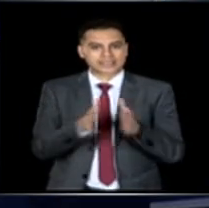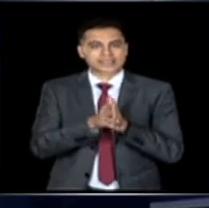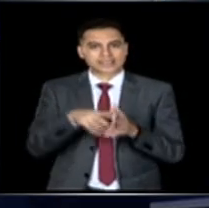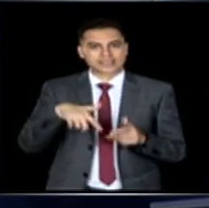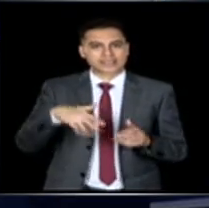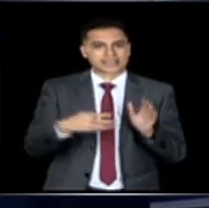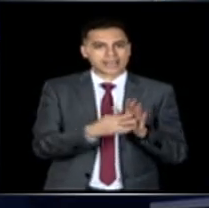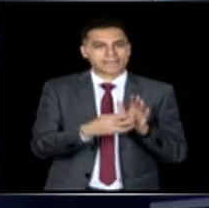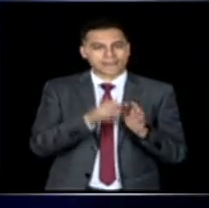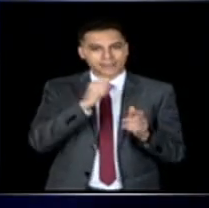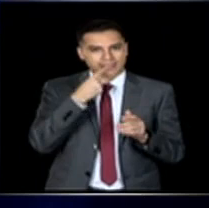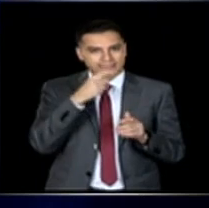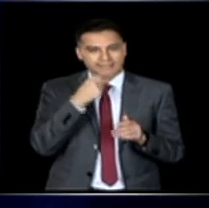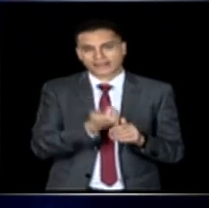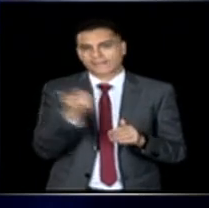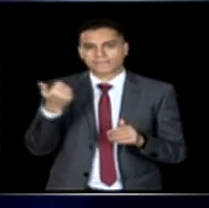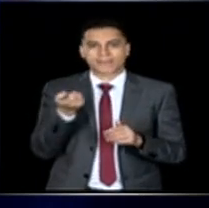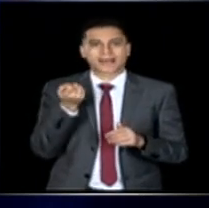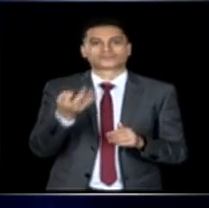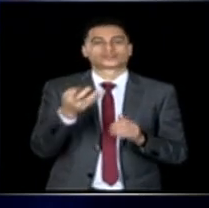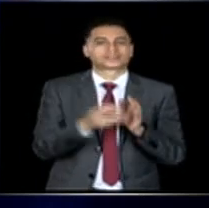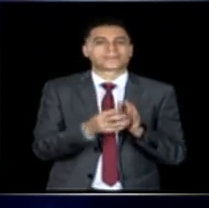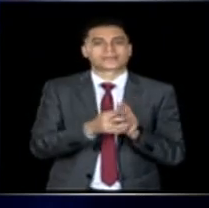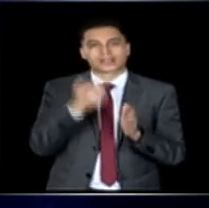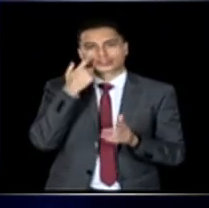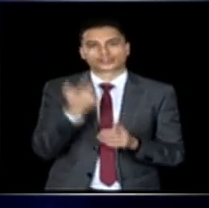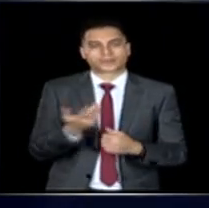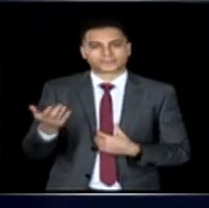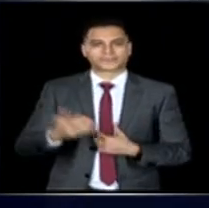اسكندرية، 35 جامعة عين شمس.